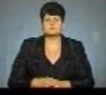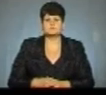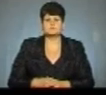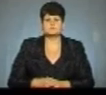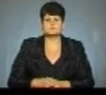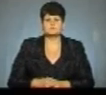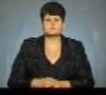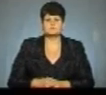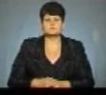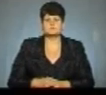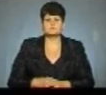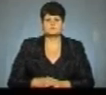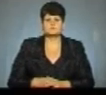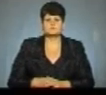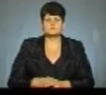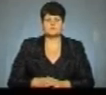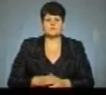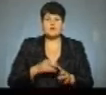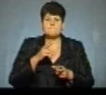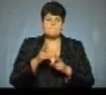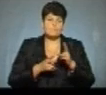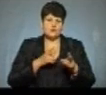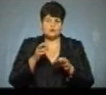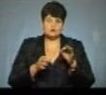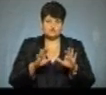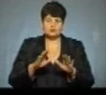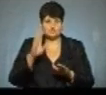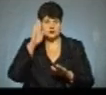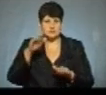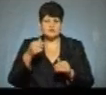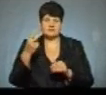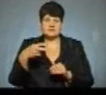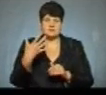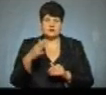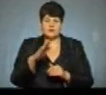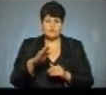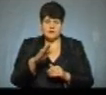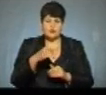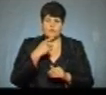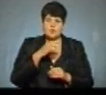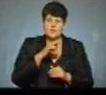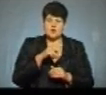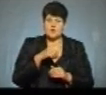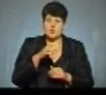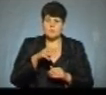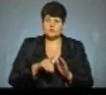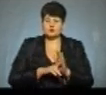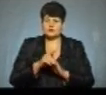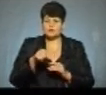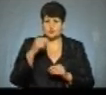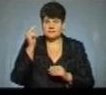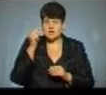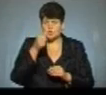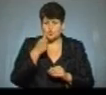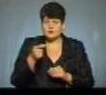Суспільному. Тернопільщина. Позов до суду чоловік подав 25 вересня. За словами Ольги Хоми, до початку цього навчального року